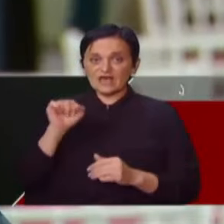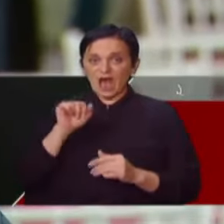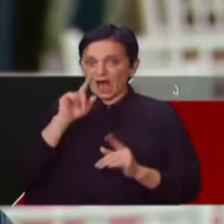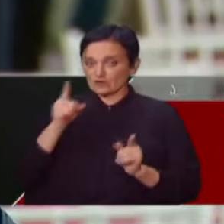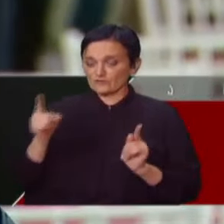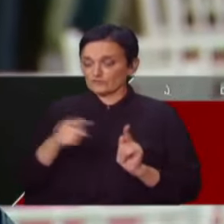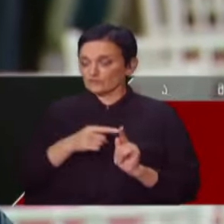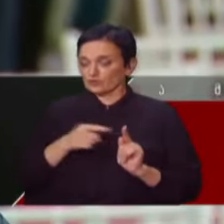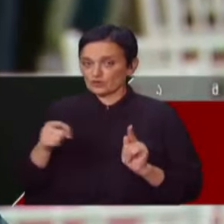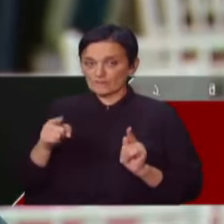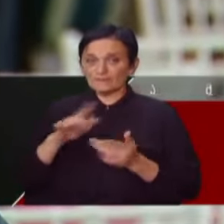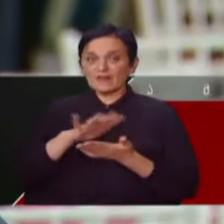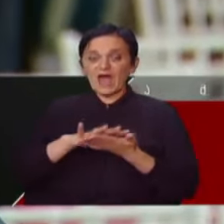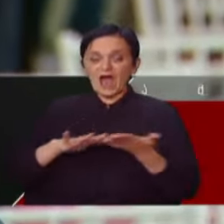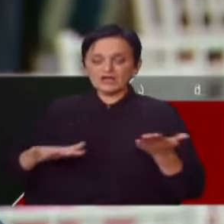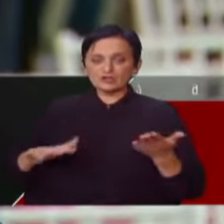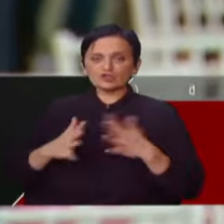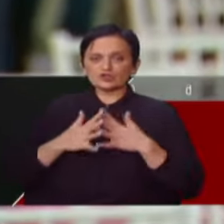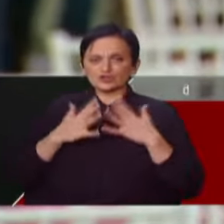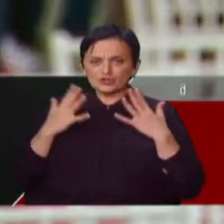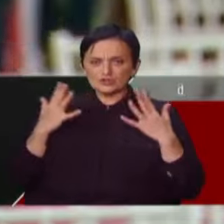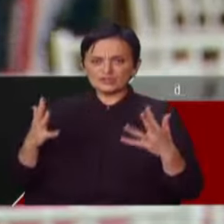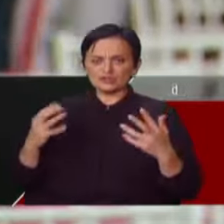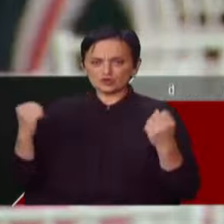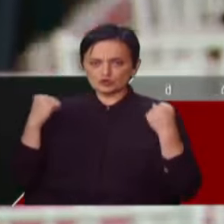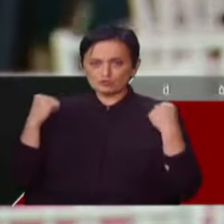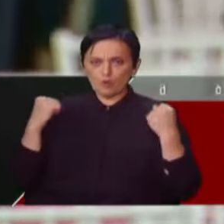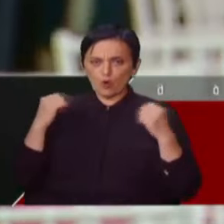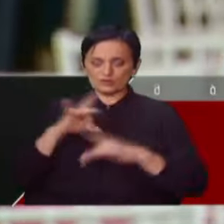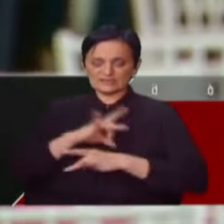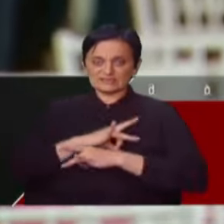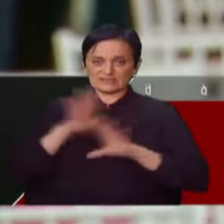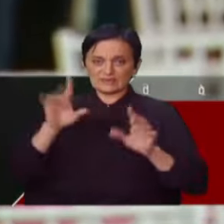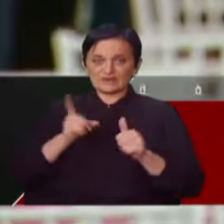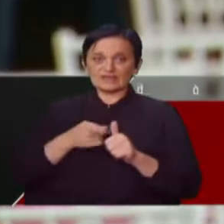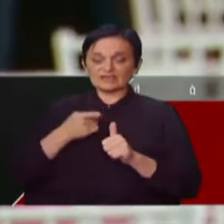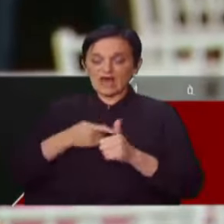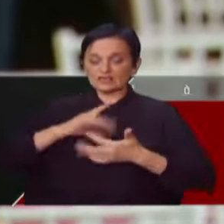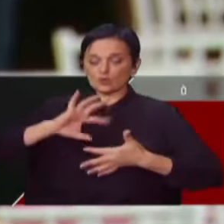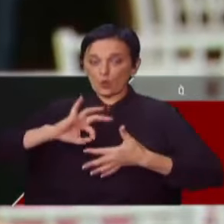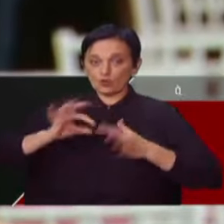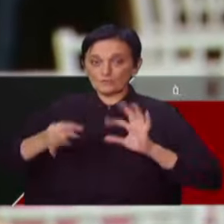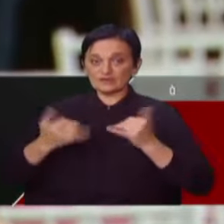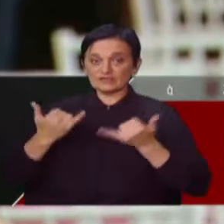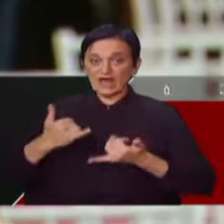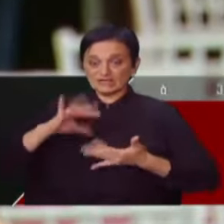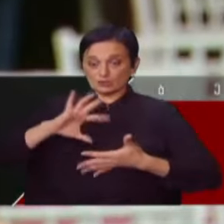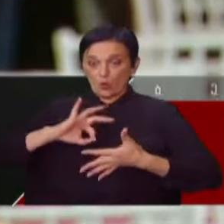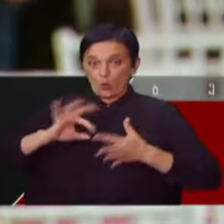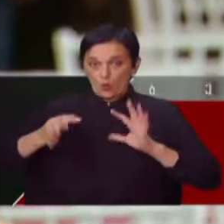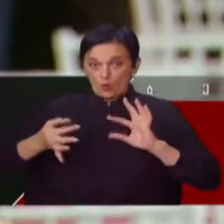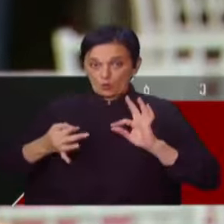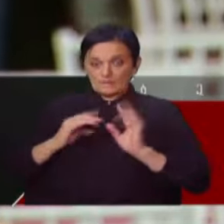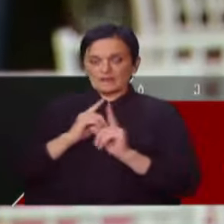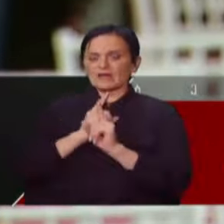თვეშიც, გაგრძელდება იმ დიდი სპორტული ზეიმით, რასაც ქვია ოლიმპიადა. დღეს ოლიმპიადებლები